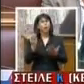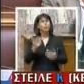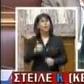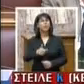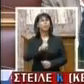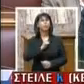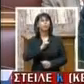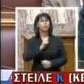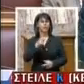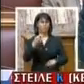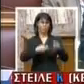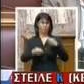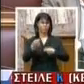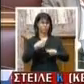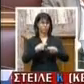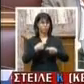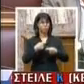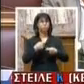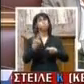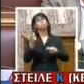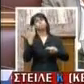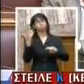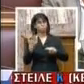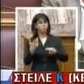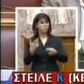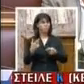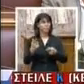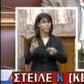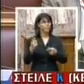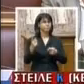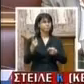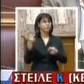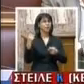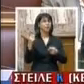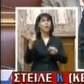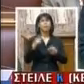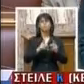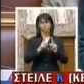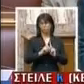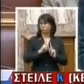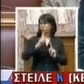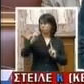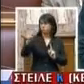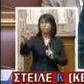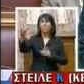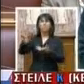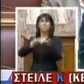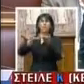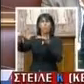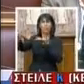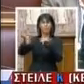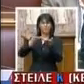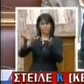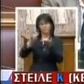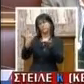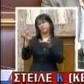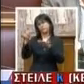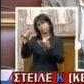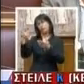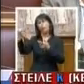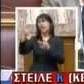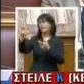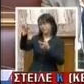ιδιωτική επιχείρηση, όταν στέλνουν το Διευθύνοντα Σύμβουλο να διαπραγματευθεί με τους δανειστές για καλύτερους όρους